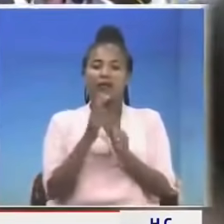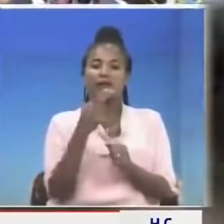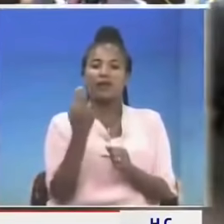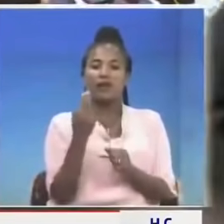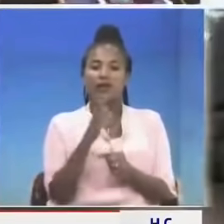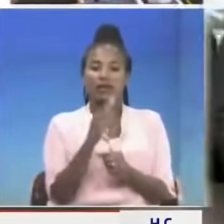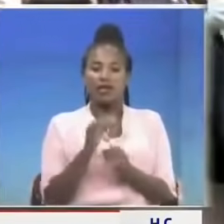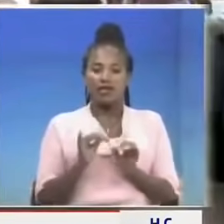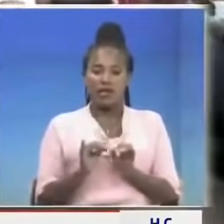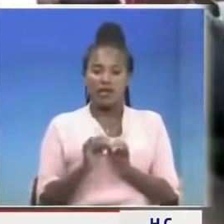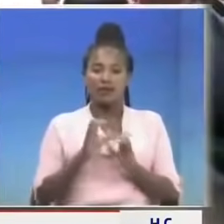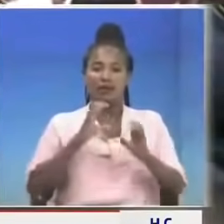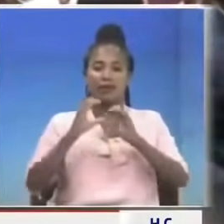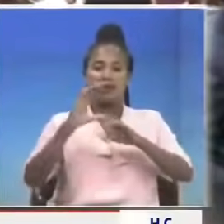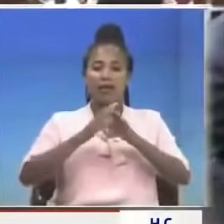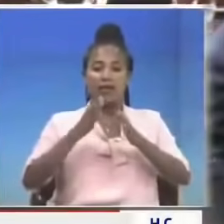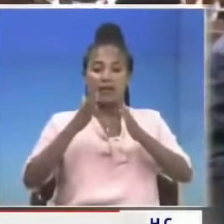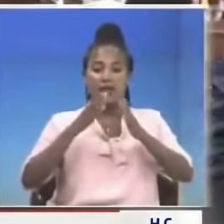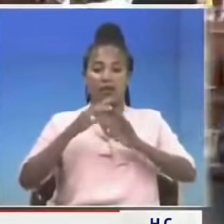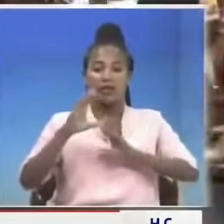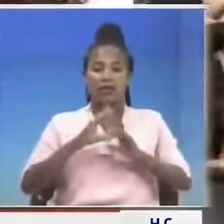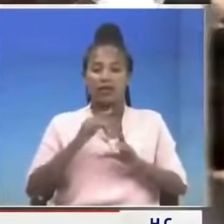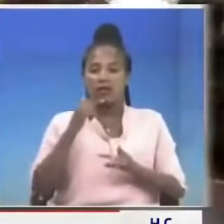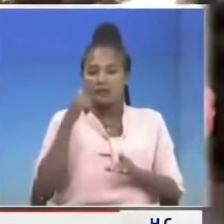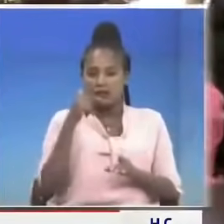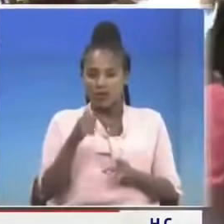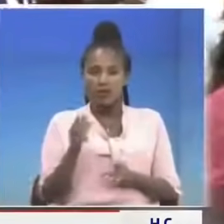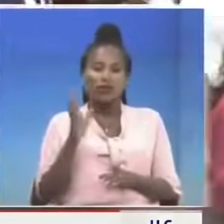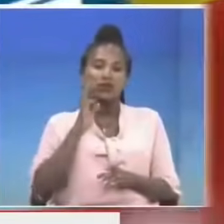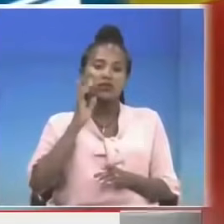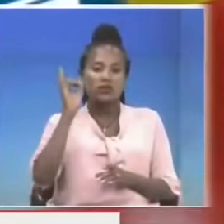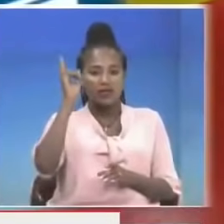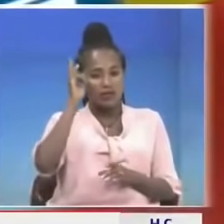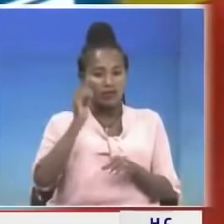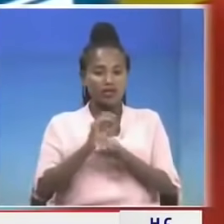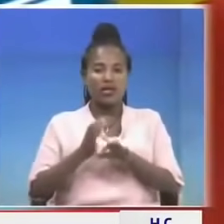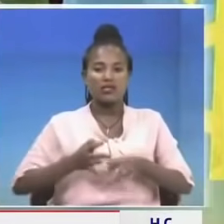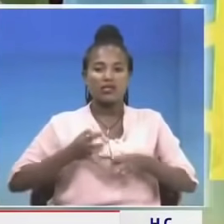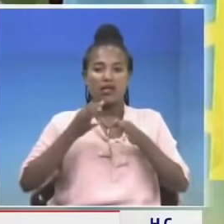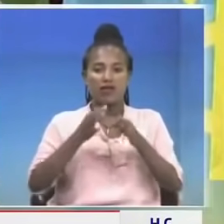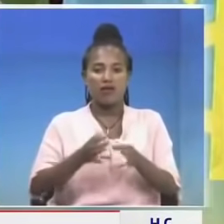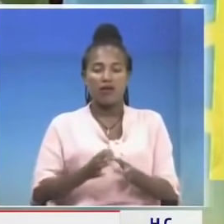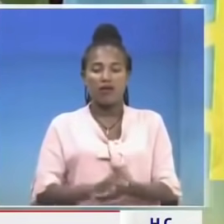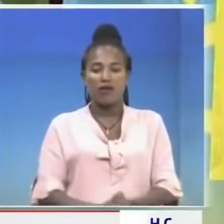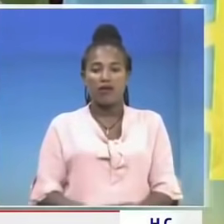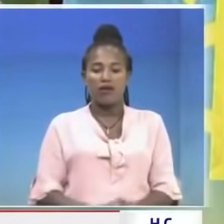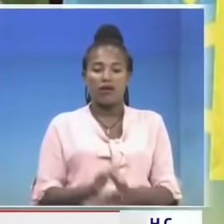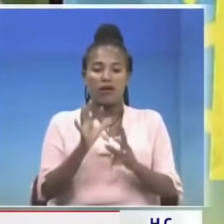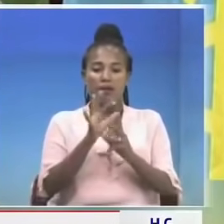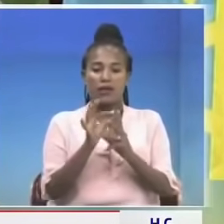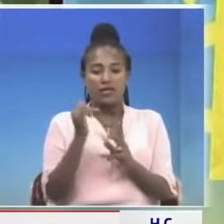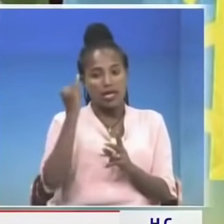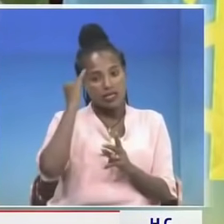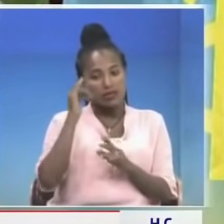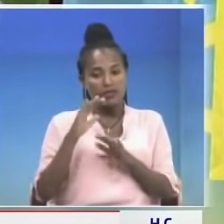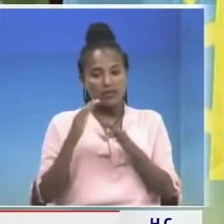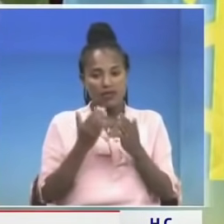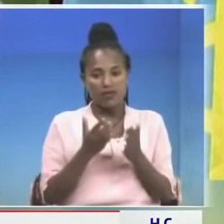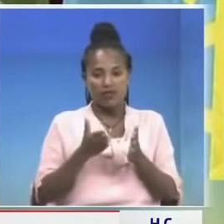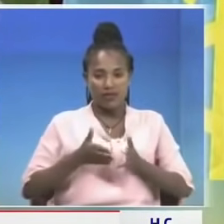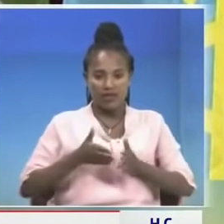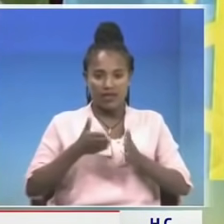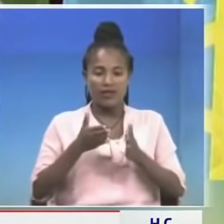ተጠቃሚነትና ዘላቂ መግባባት ላይ ትኩረት እናድርግ ሲሉ ሳህለወርቅ ዘውዴ መልእክት አስተላልፈዋል። አማራጭ ሀሳቦች እንዲስተናገዱ